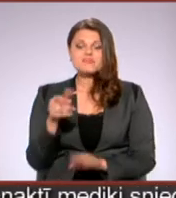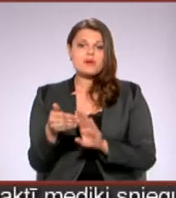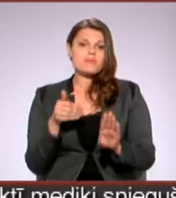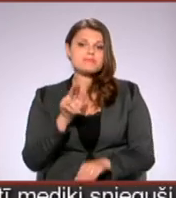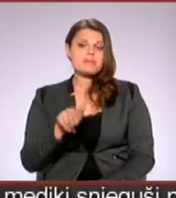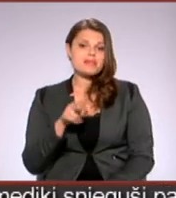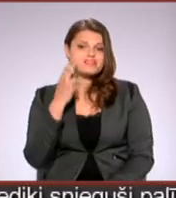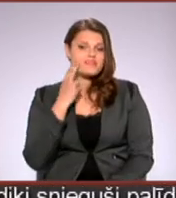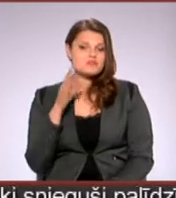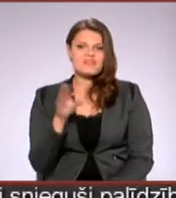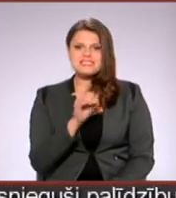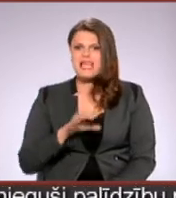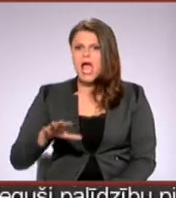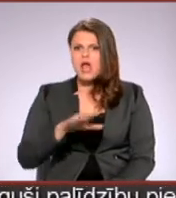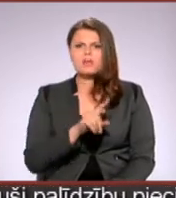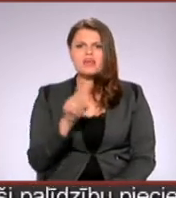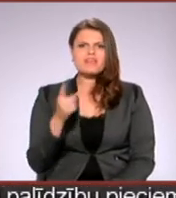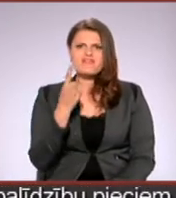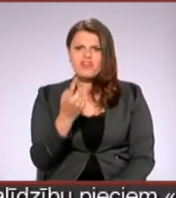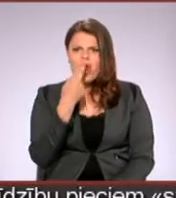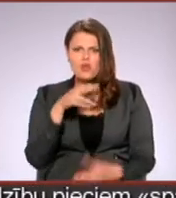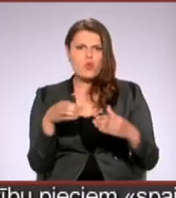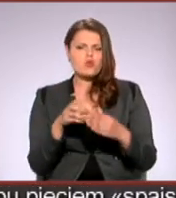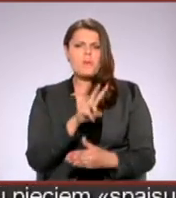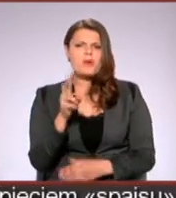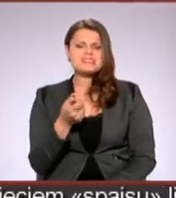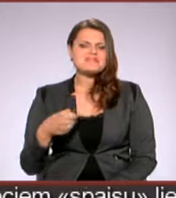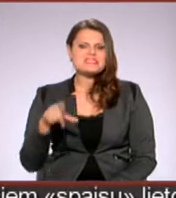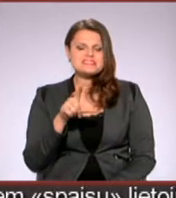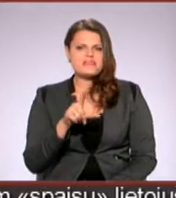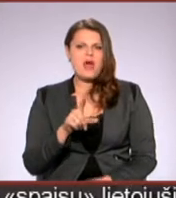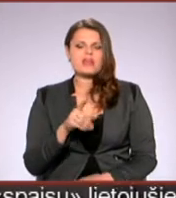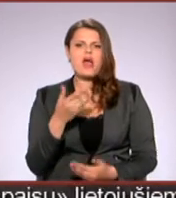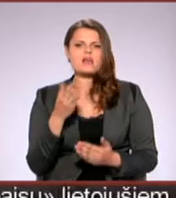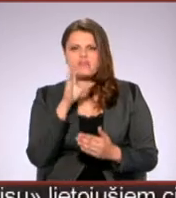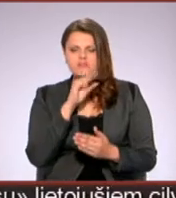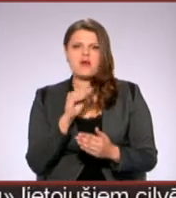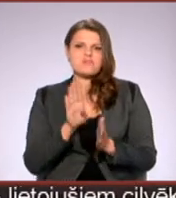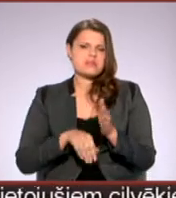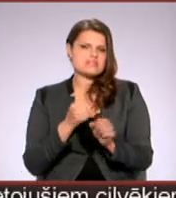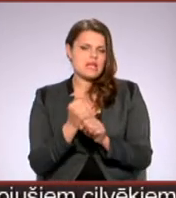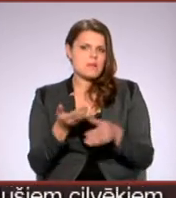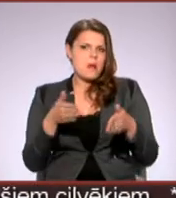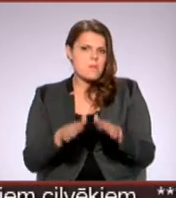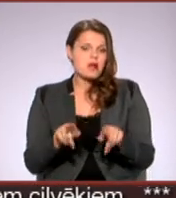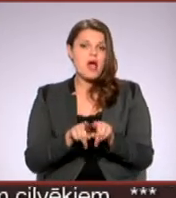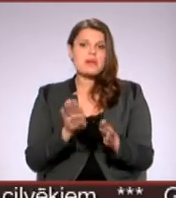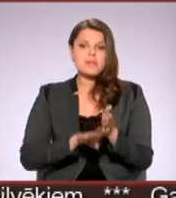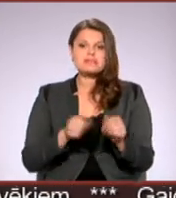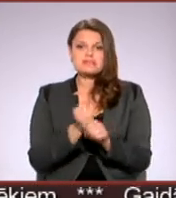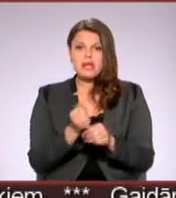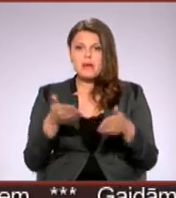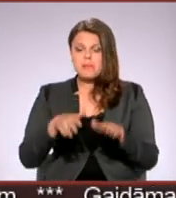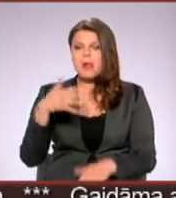Iedzīvotāji pirmspensijas vecumā visā Eiropā ir viena no grupām, kas visvairāk pakļauta bezdarba riskam. Arī paliekot bez darba, cilvēkiem vecumā